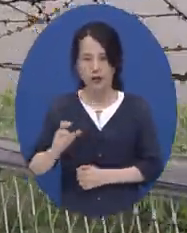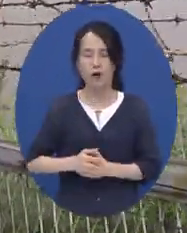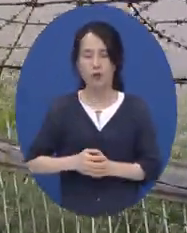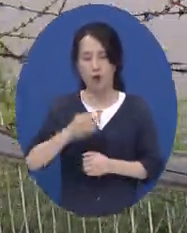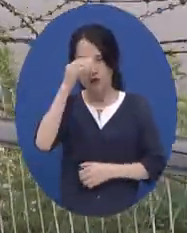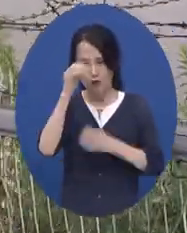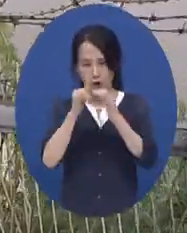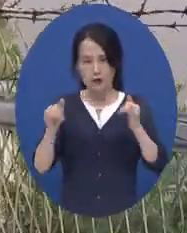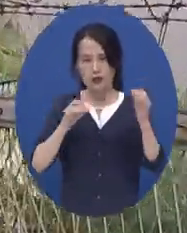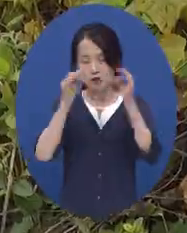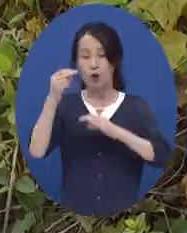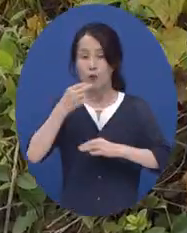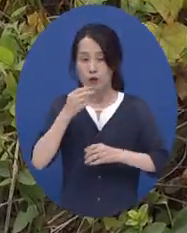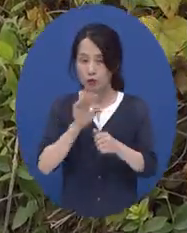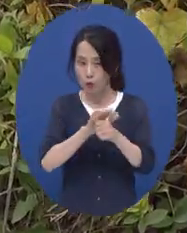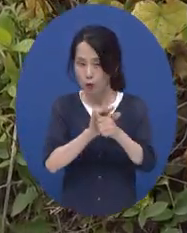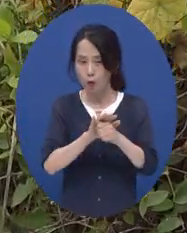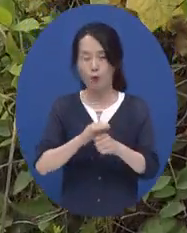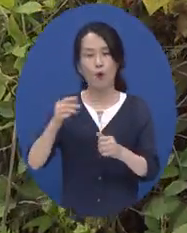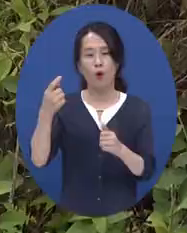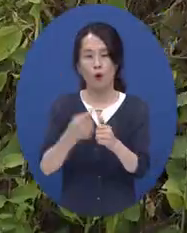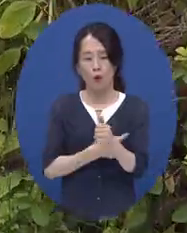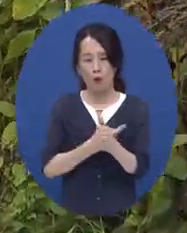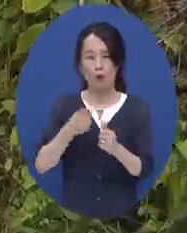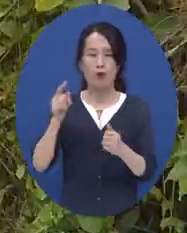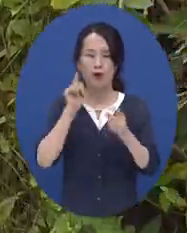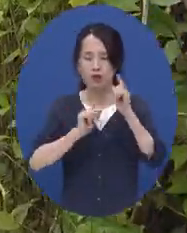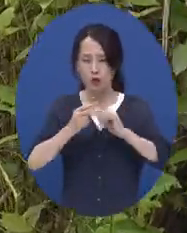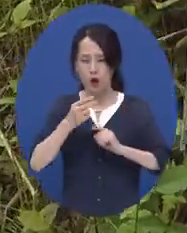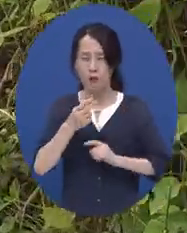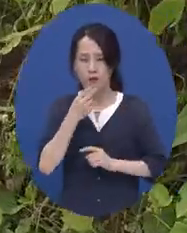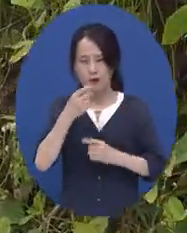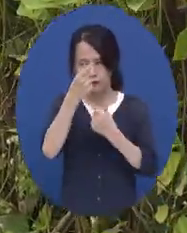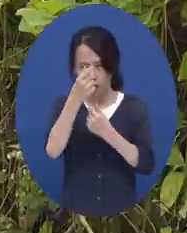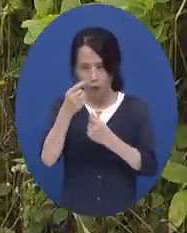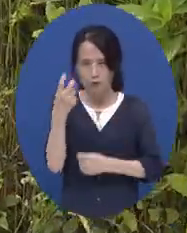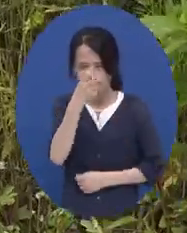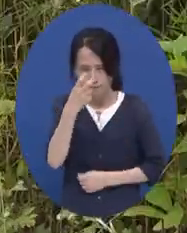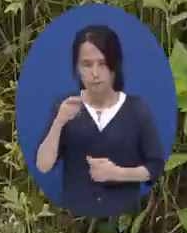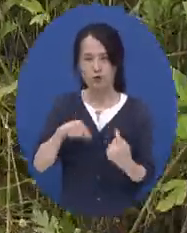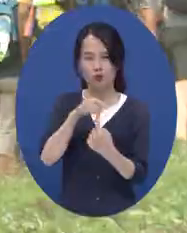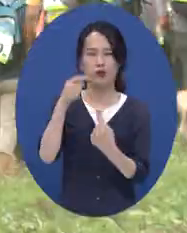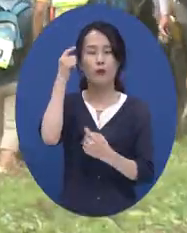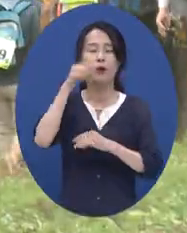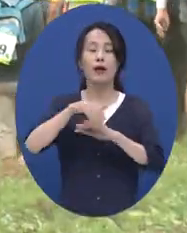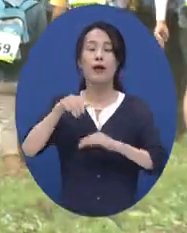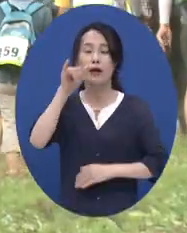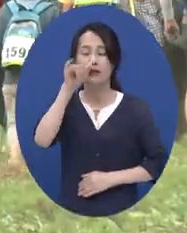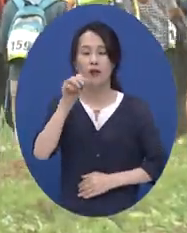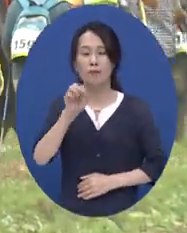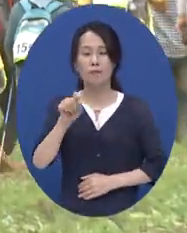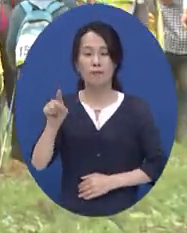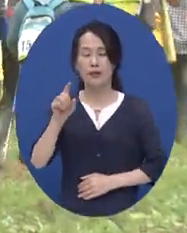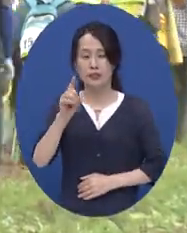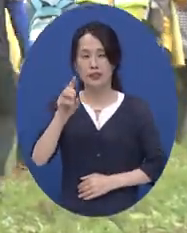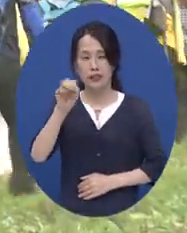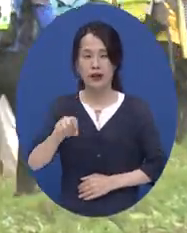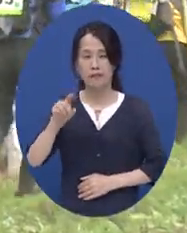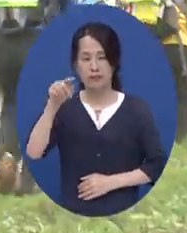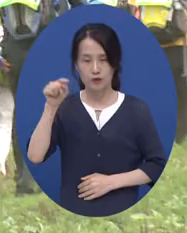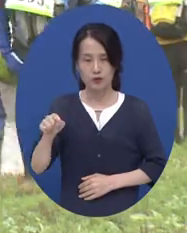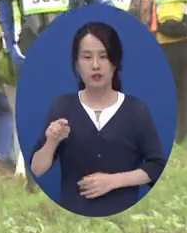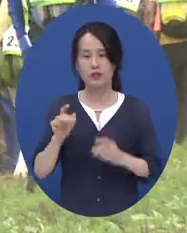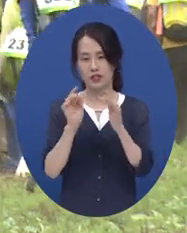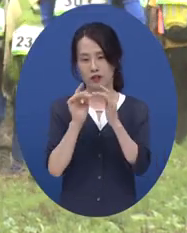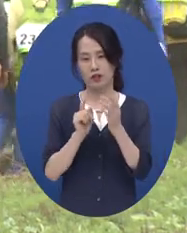관광객의 안전을 보장하고 환경이 훼손되지 않게 주기적인 모니터링을 거쳐 운영될 예정입니다. 파주 DMZ 평화의 길은